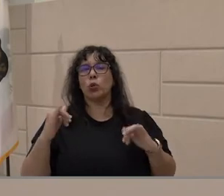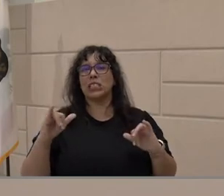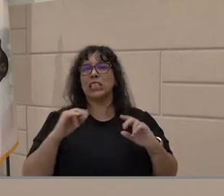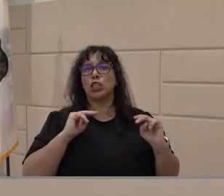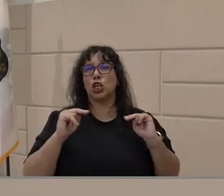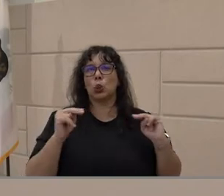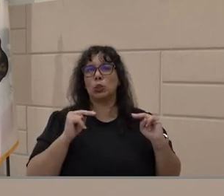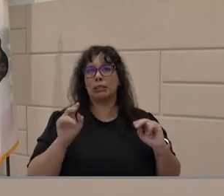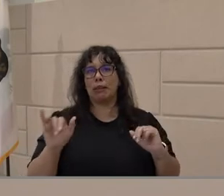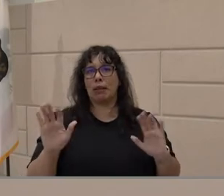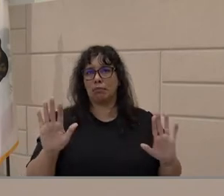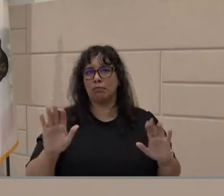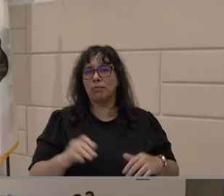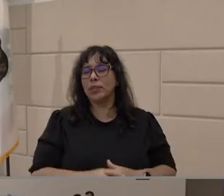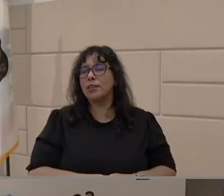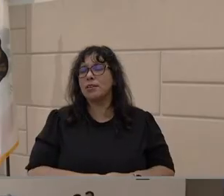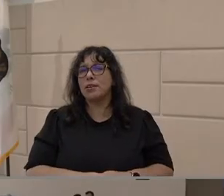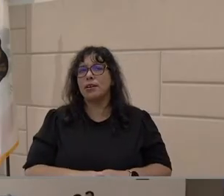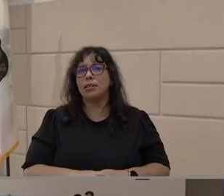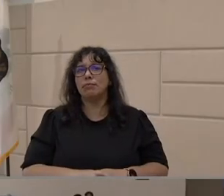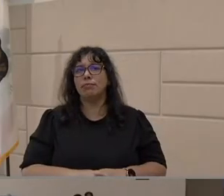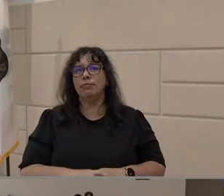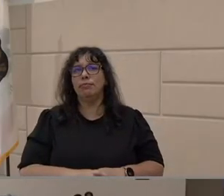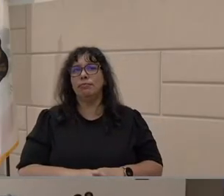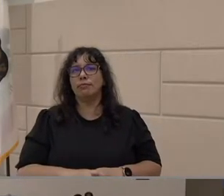នជាគ្រូ